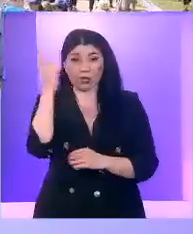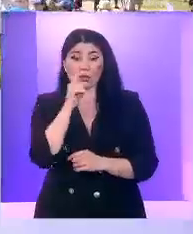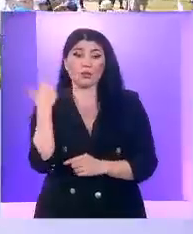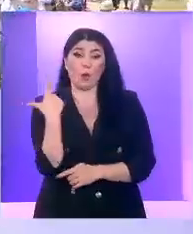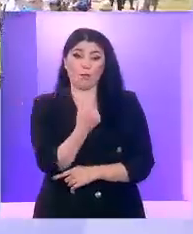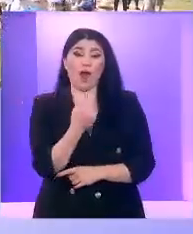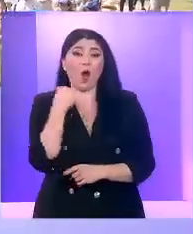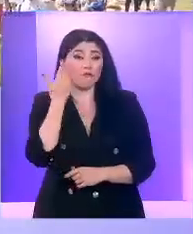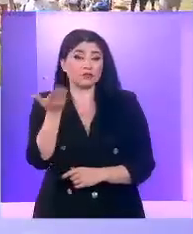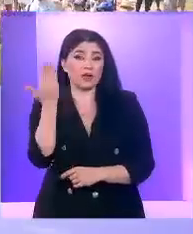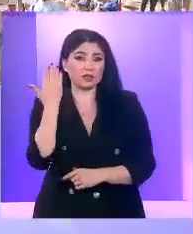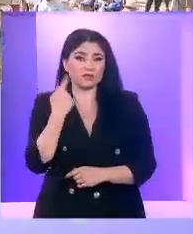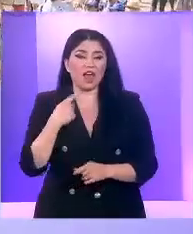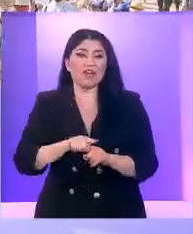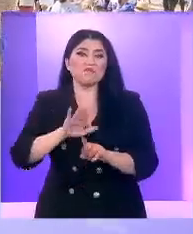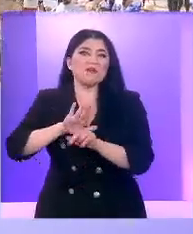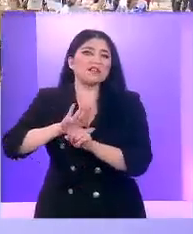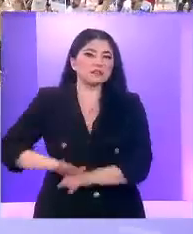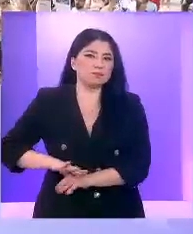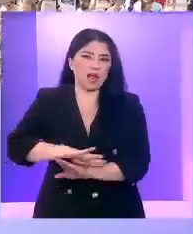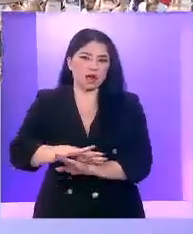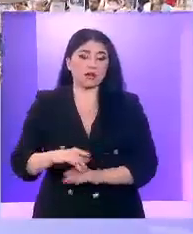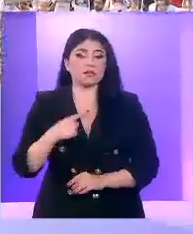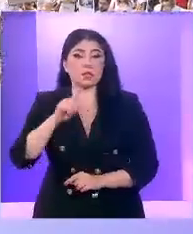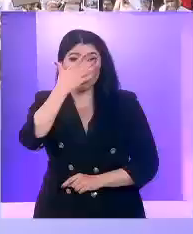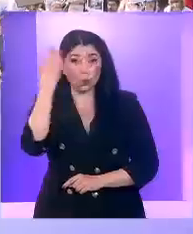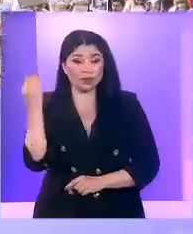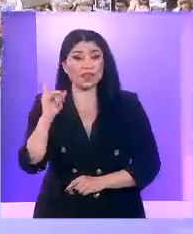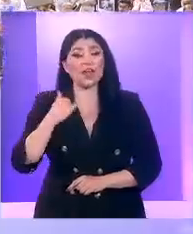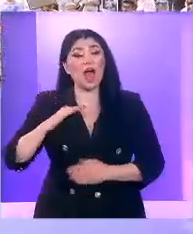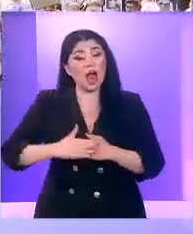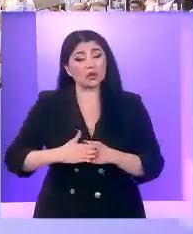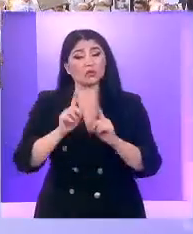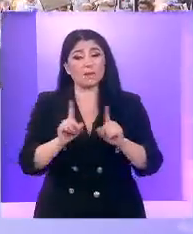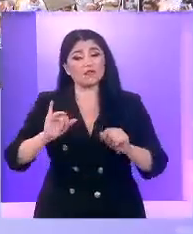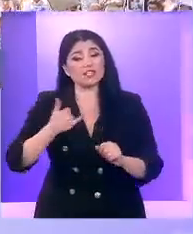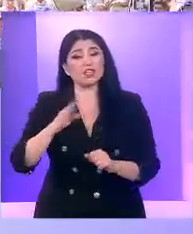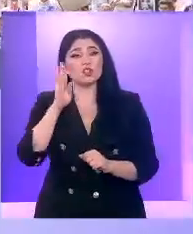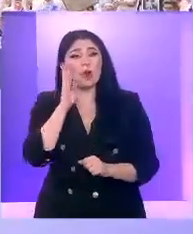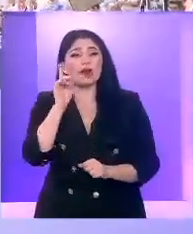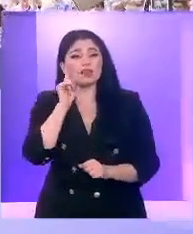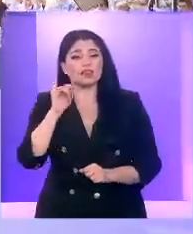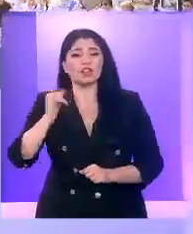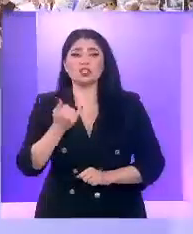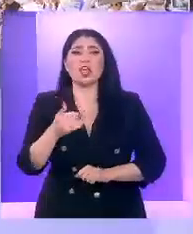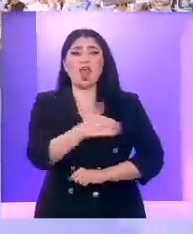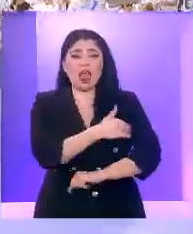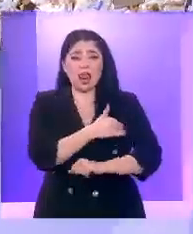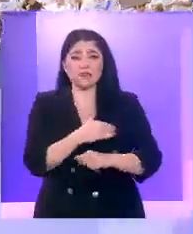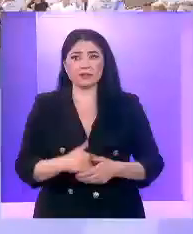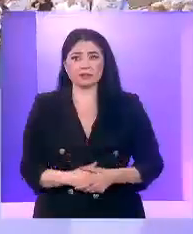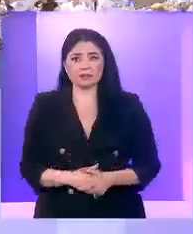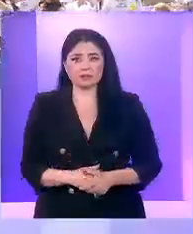marginalizează. Și să nu uite guvernanții că de data asta sunt alături de noi și elevii și părinții. Contrar unor